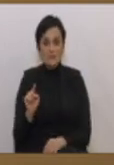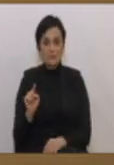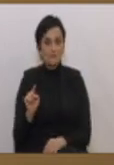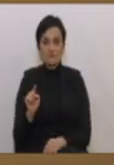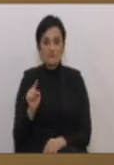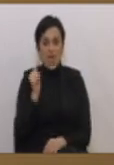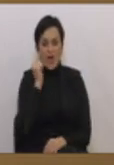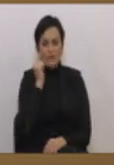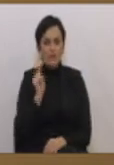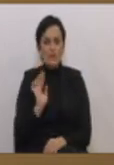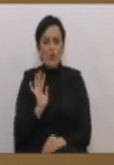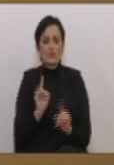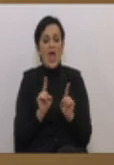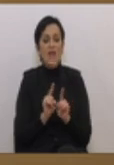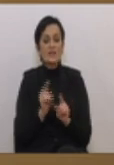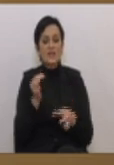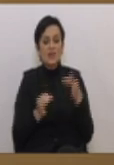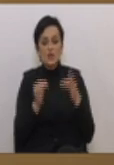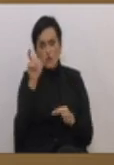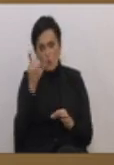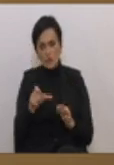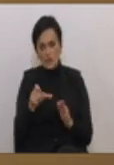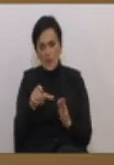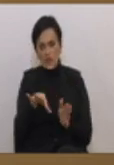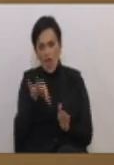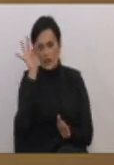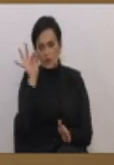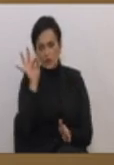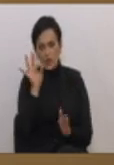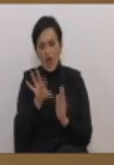არ მგონია რომ ასეთი მოსამართლეს აირჩევს